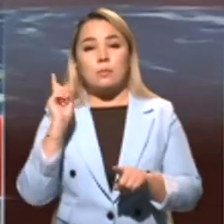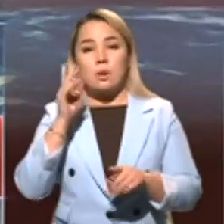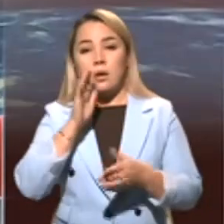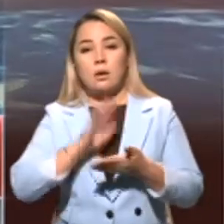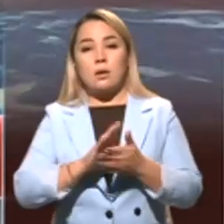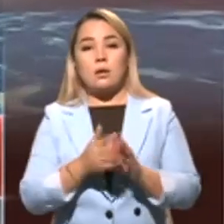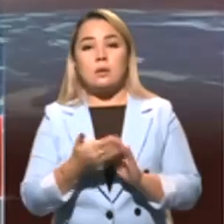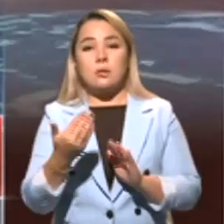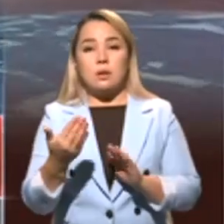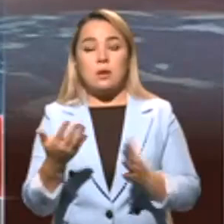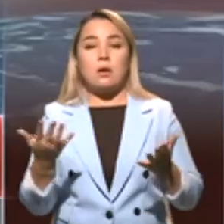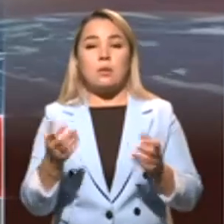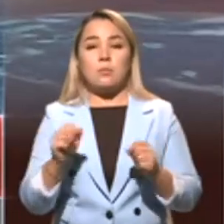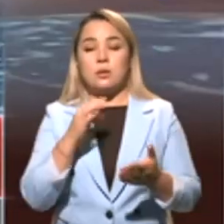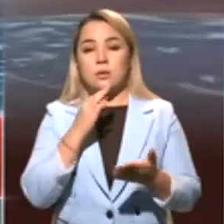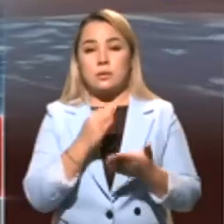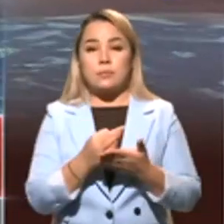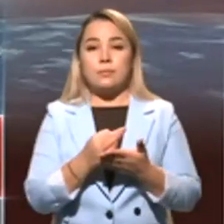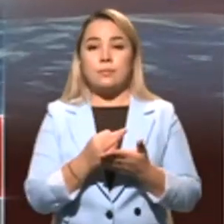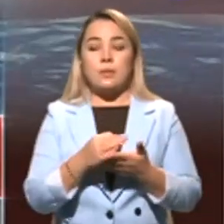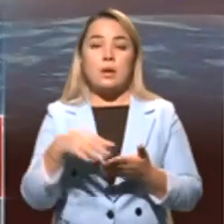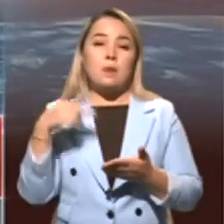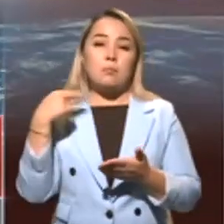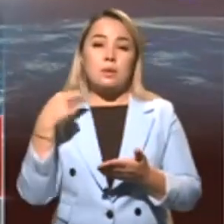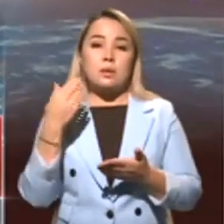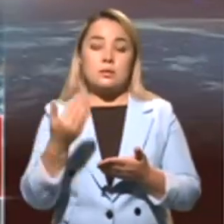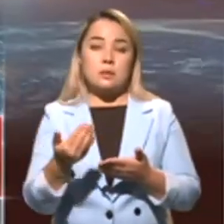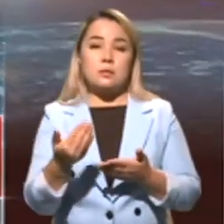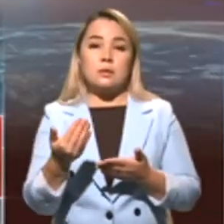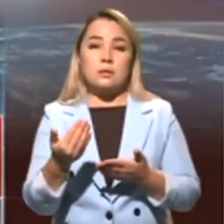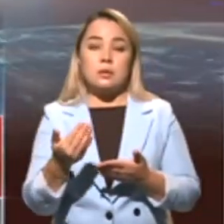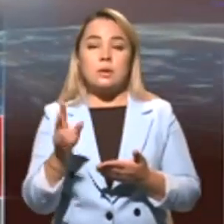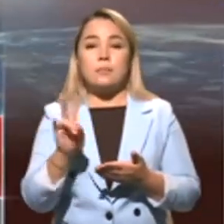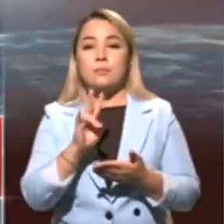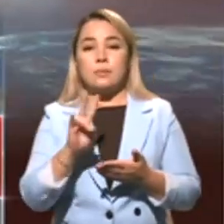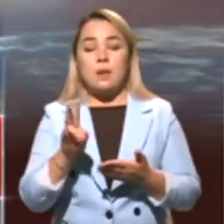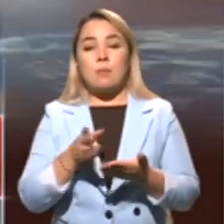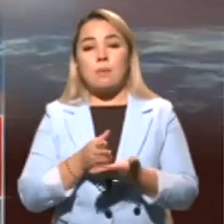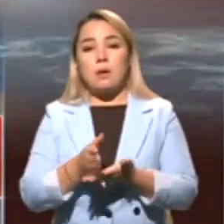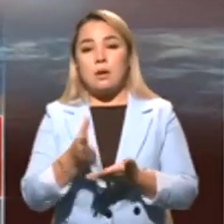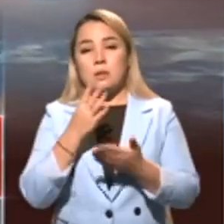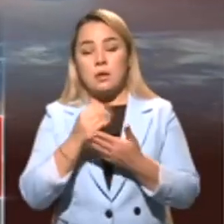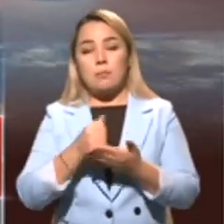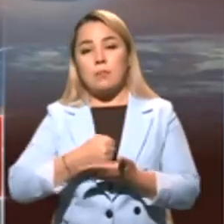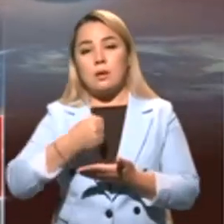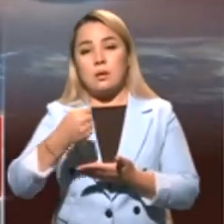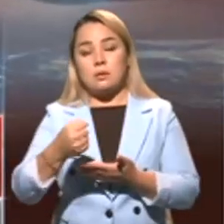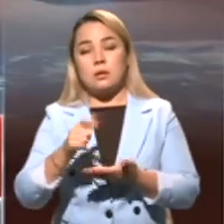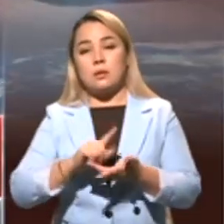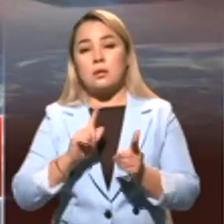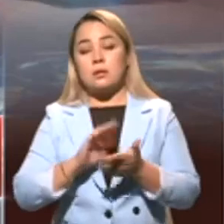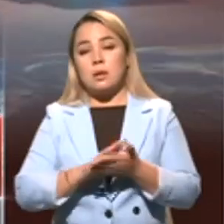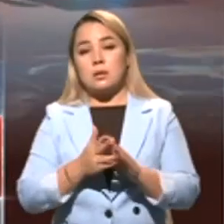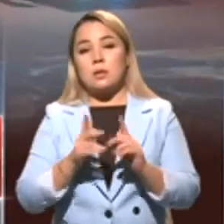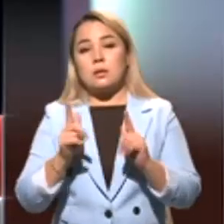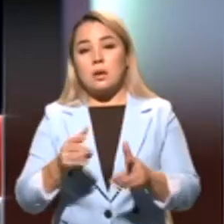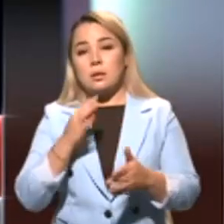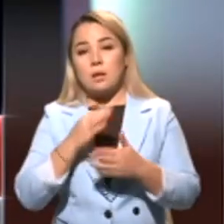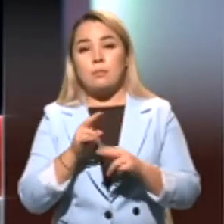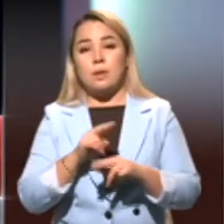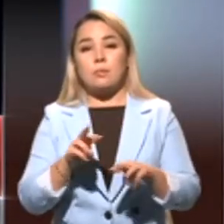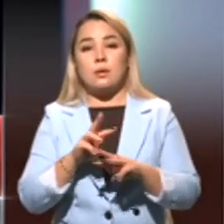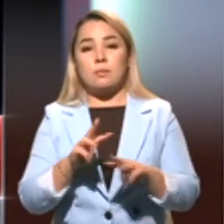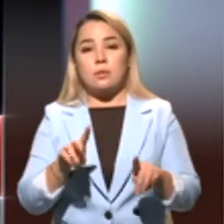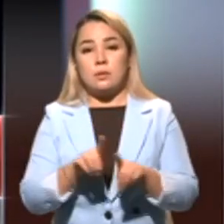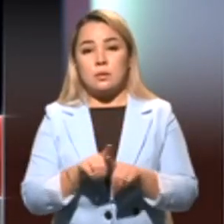ғасырда қандай бір президентті христиандық бағыттан тағайындау келісілді. Одан кейін